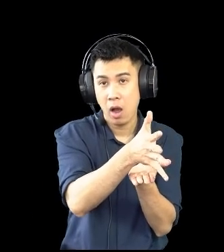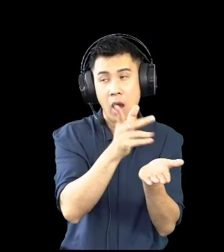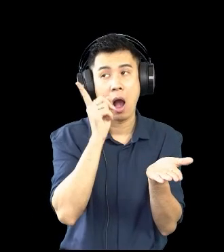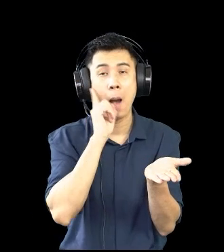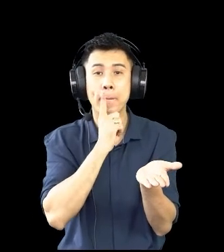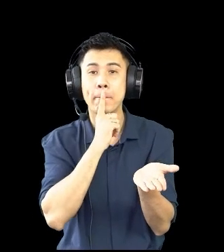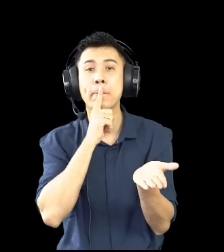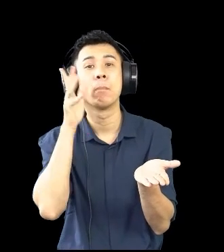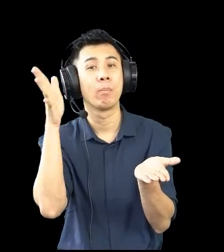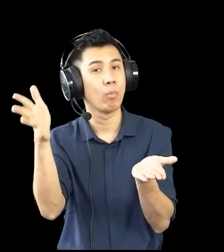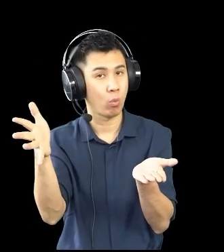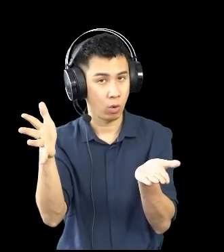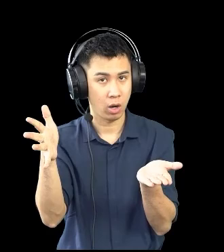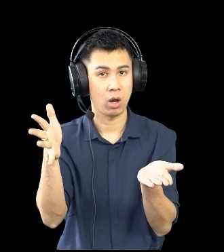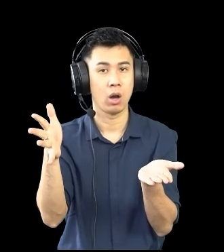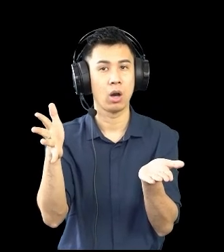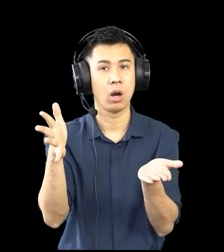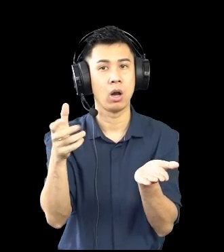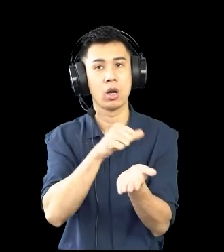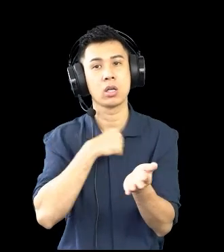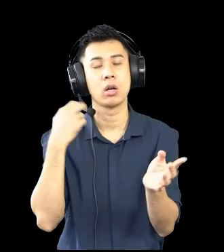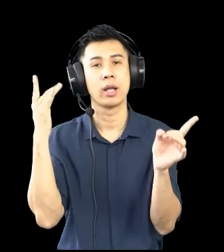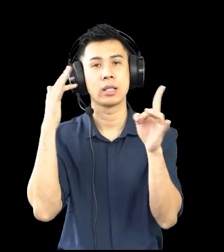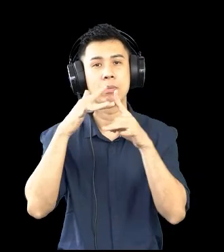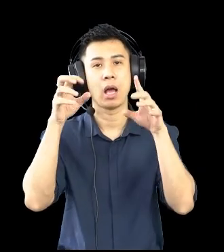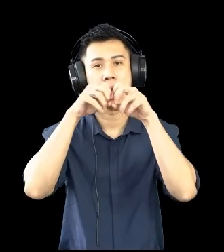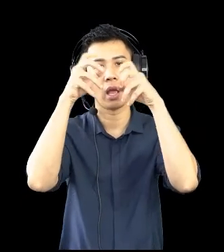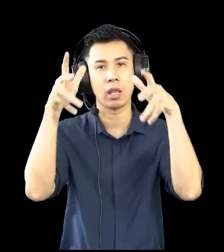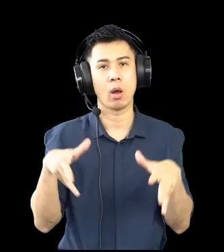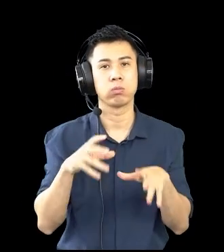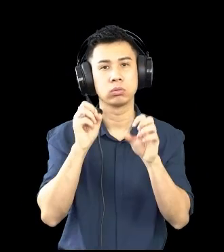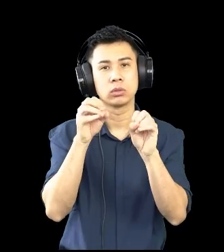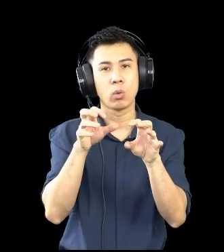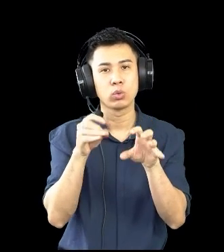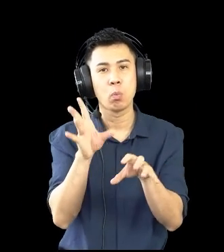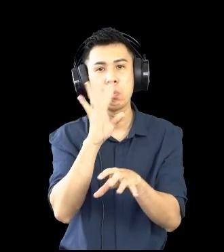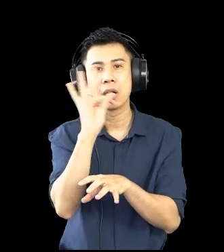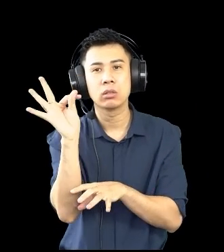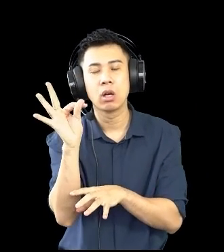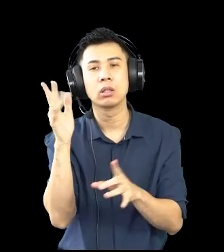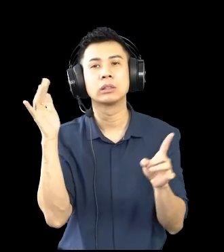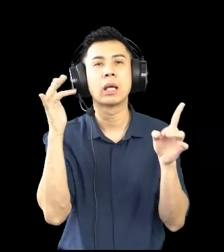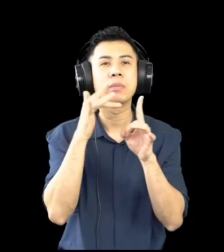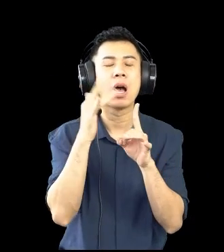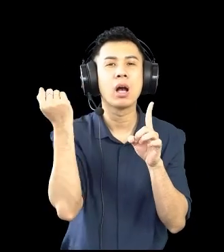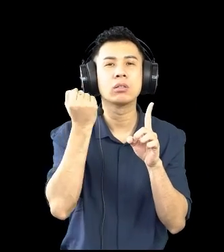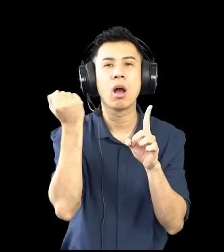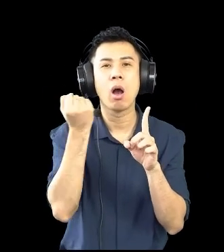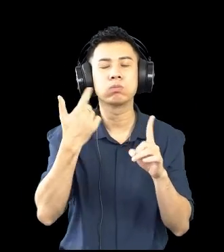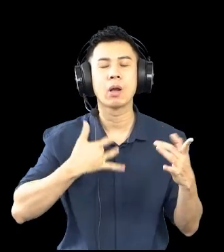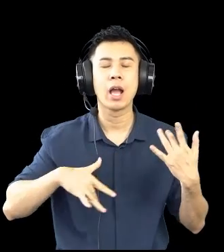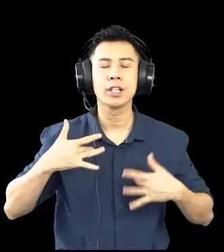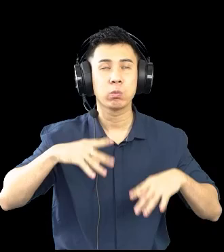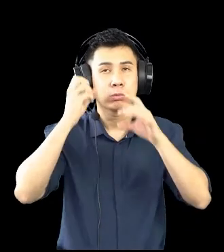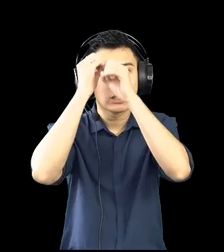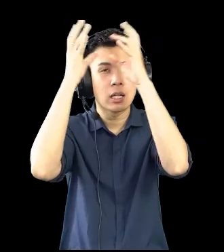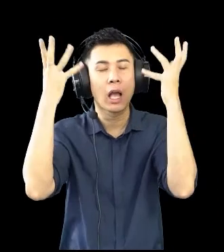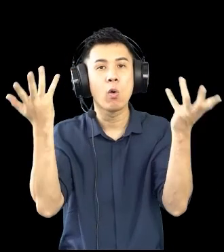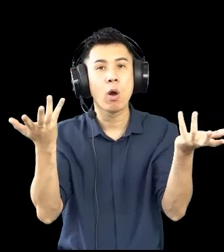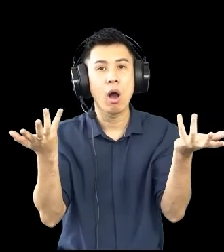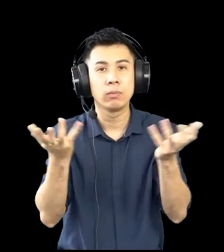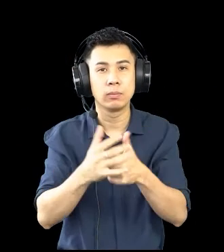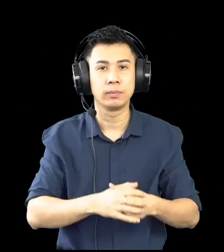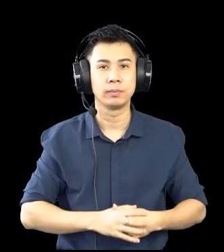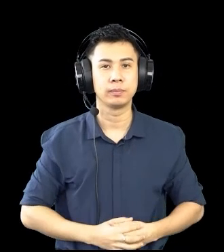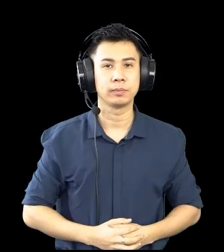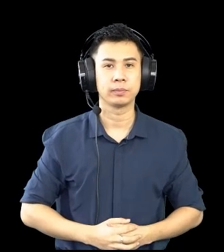thính và từ phía những cái người tham gia trong hệ thống giáo dục phổ thông thông thường là các bạn học sinh và giáo viên thì có cái hành động, có cái sáng kiến nào để mọi người hội nhập